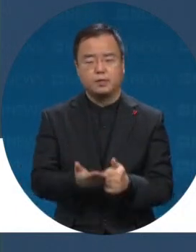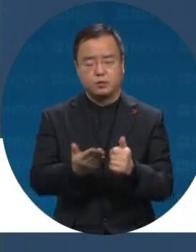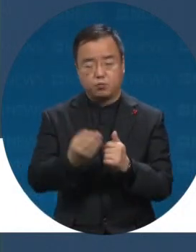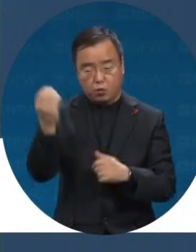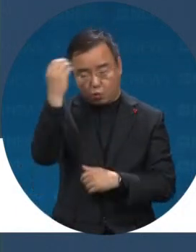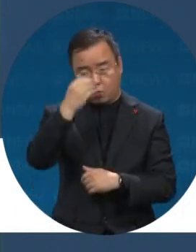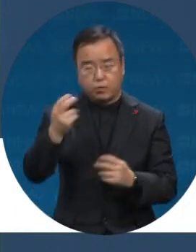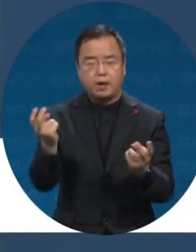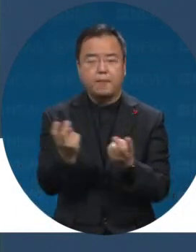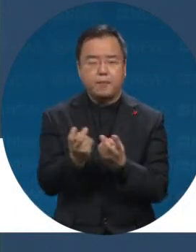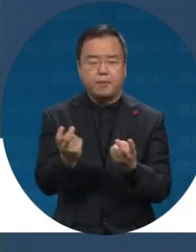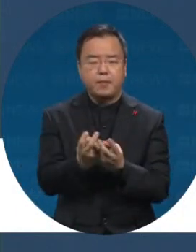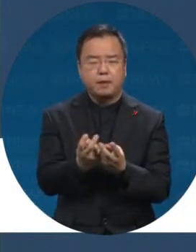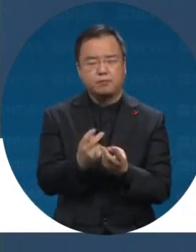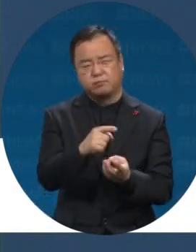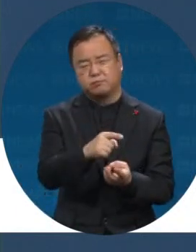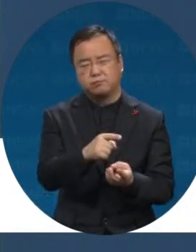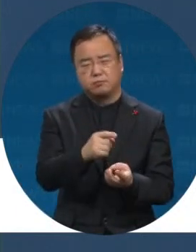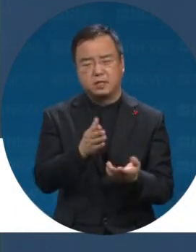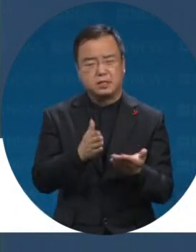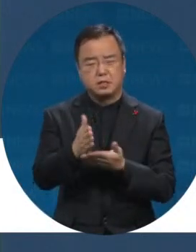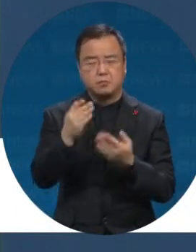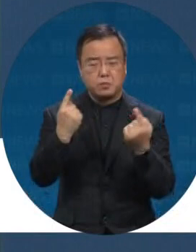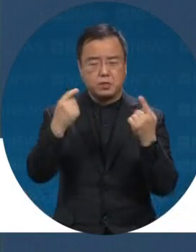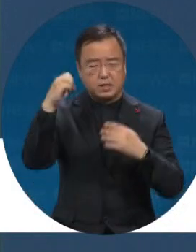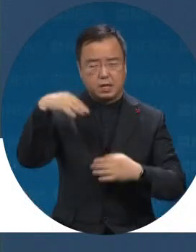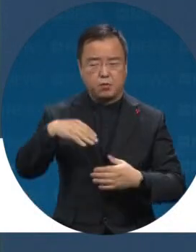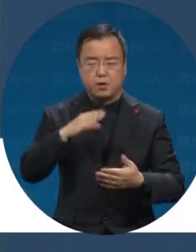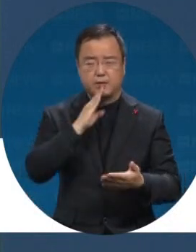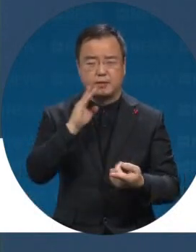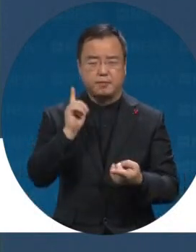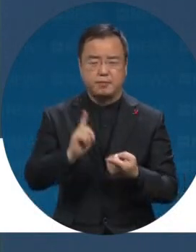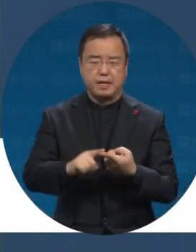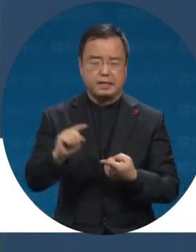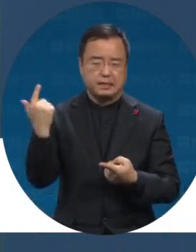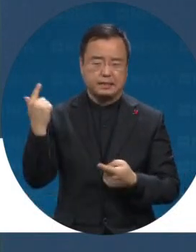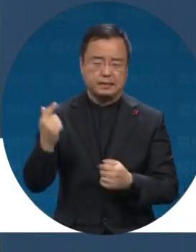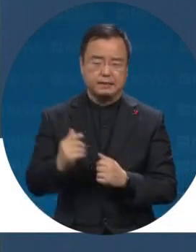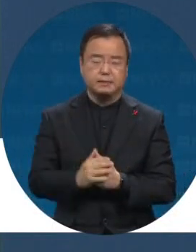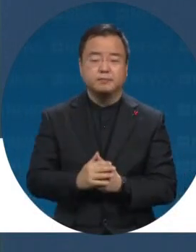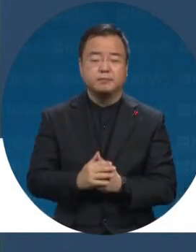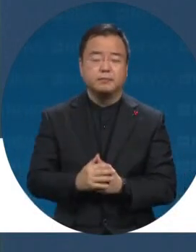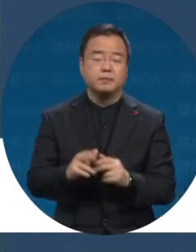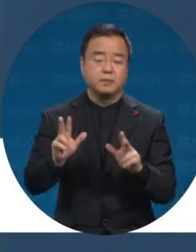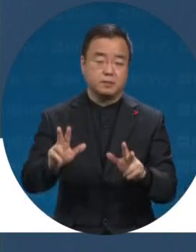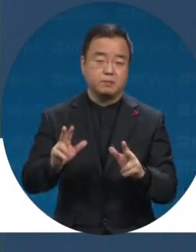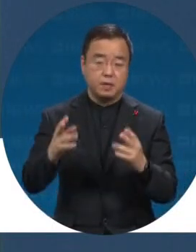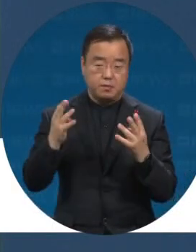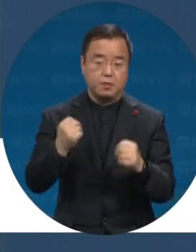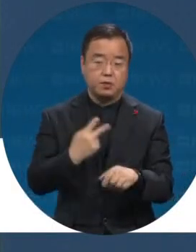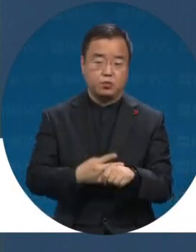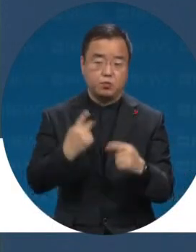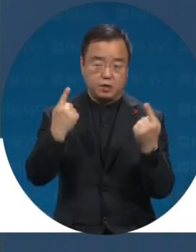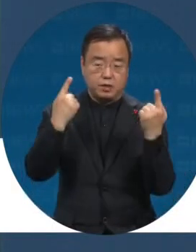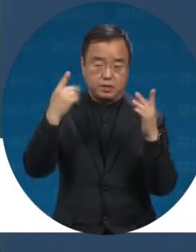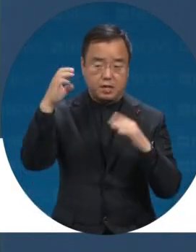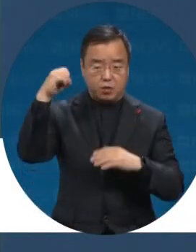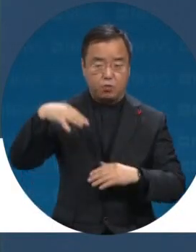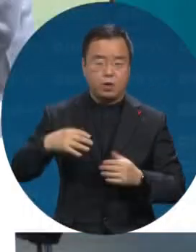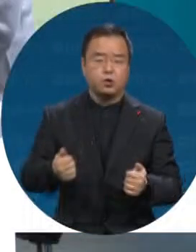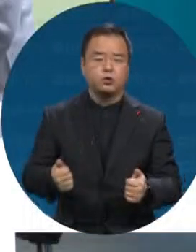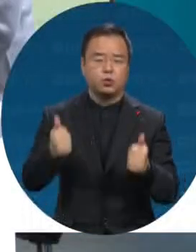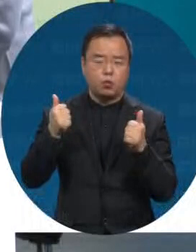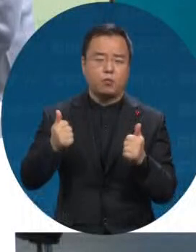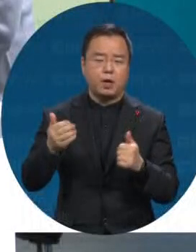전략이 적절하지 않다라고 생각이 들어요 지금도 그 교사들 상당수가 대학원을 졸업하고 있거든요 그럼에도 불구하고